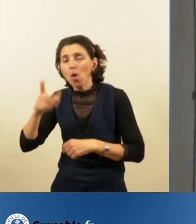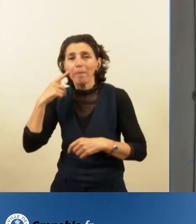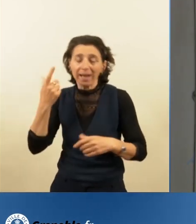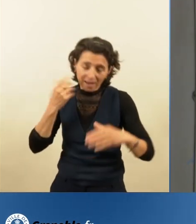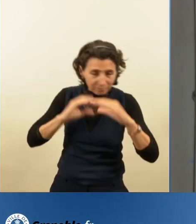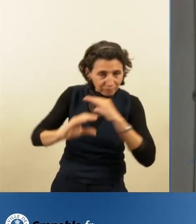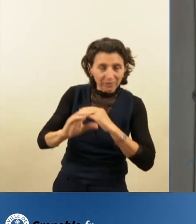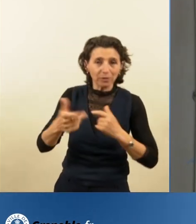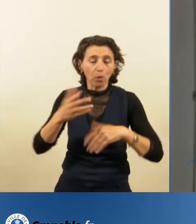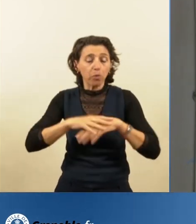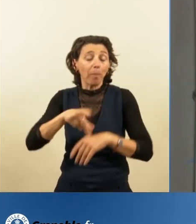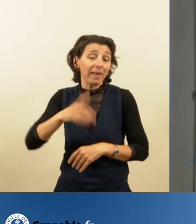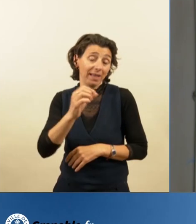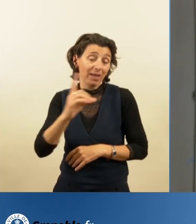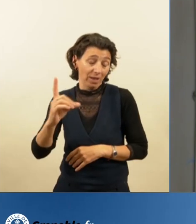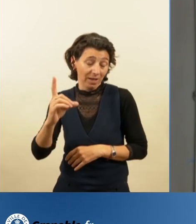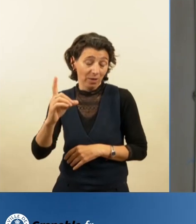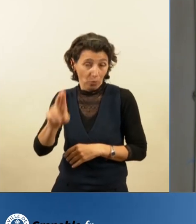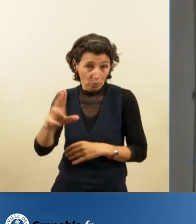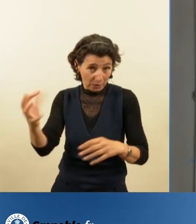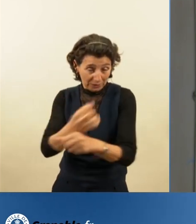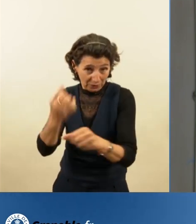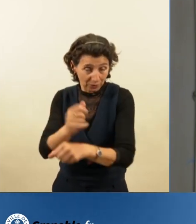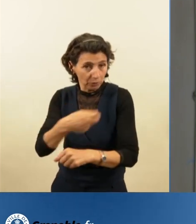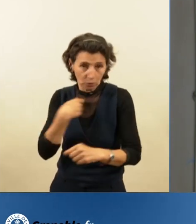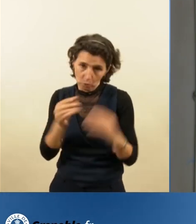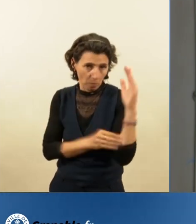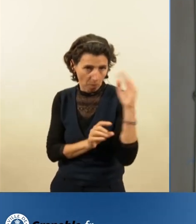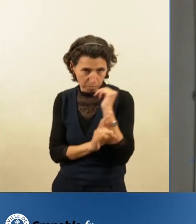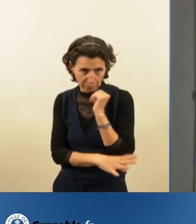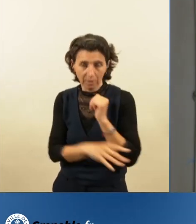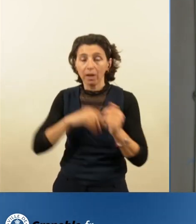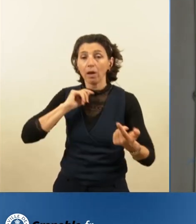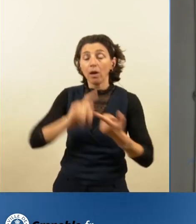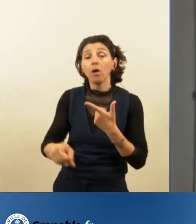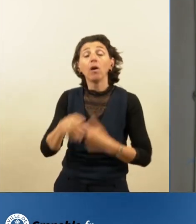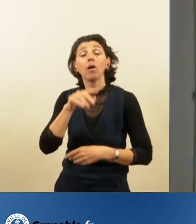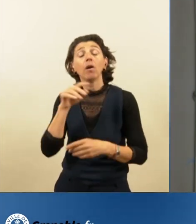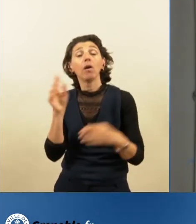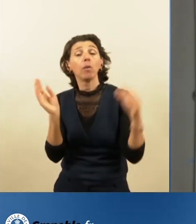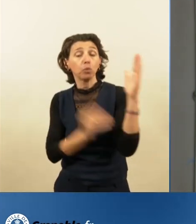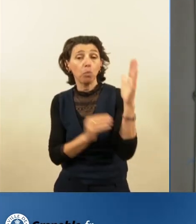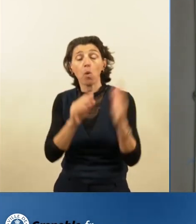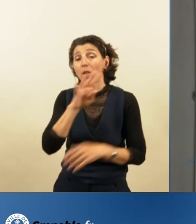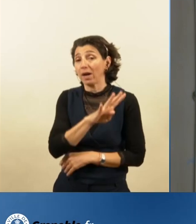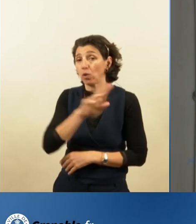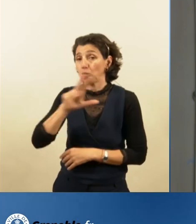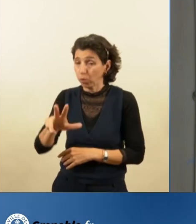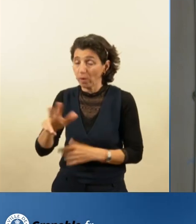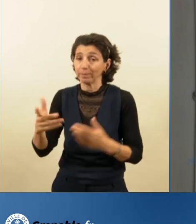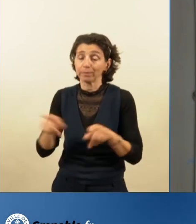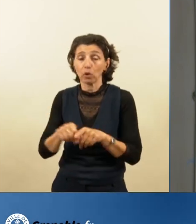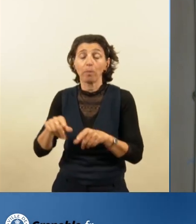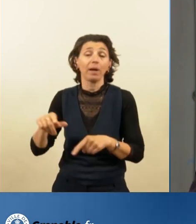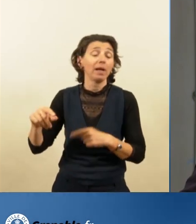du du PDU donc évidemment nous rejetons cette amendement sur le 43 là aussi la délibération d'un avis sur